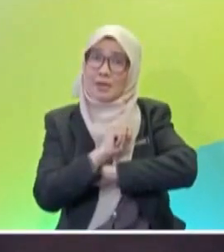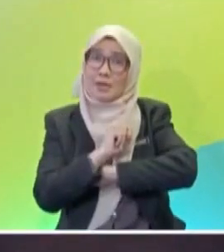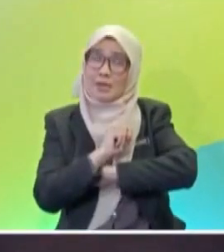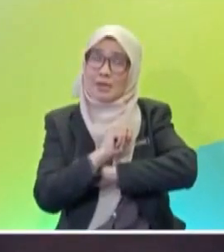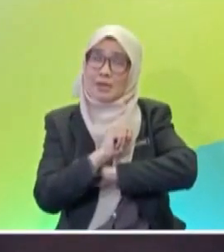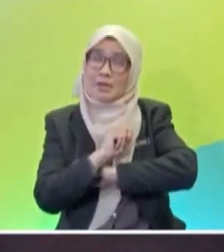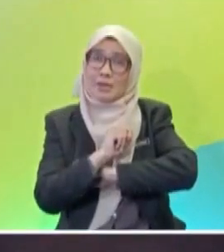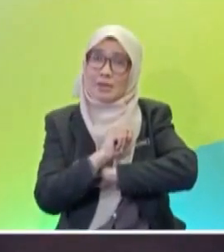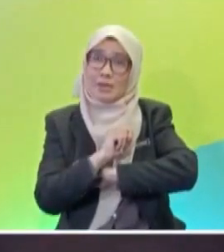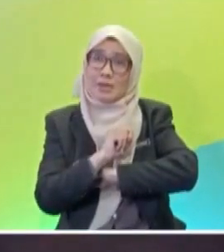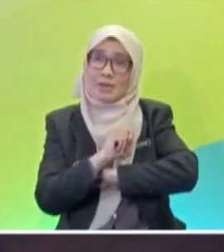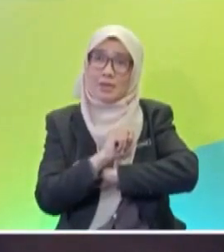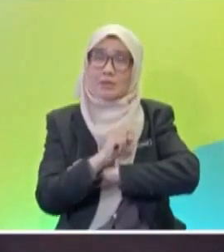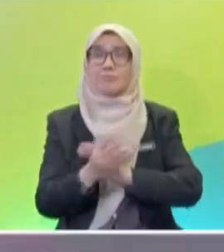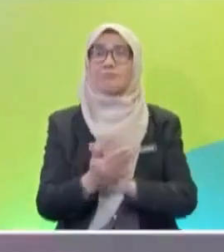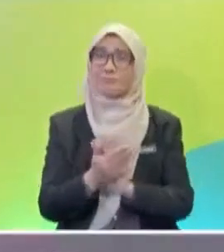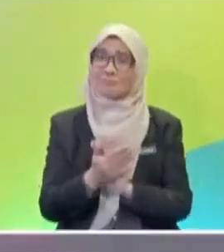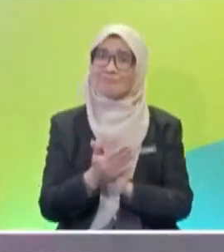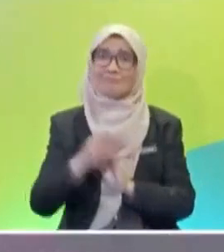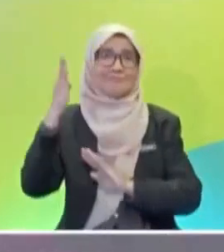di kawasan mana